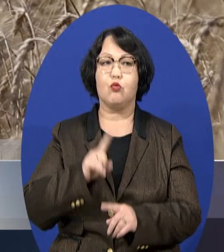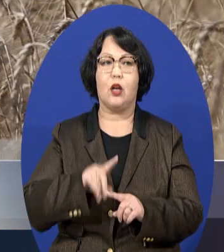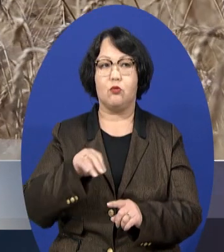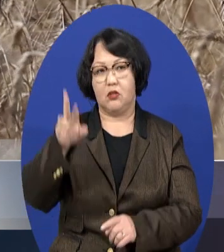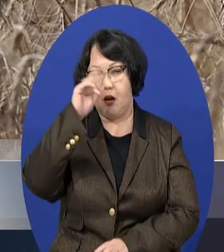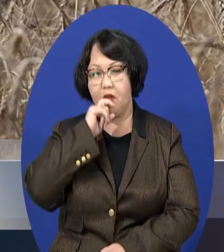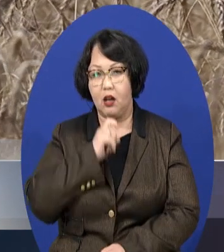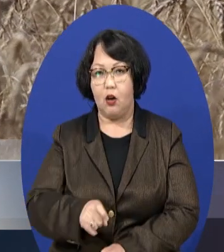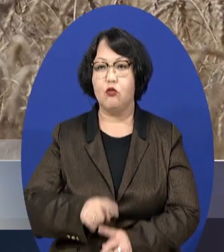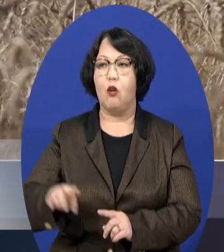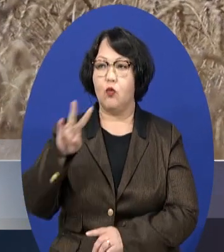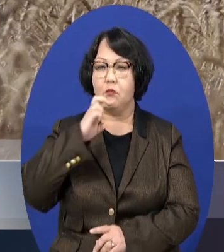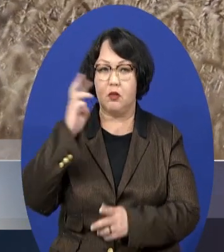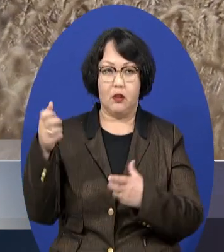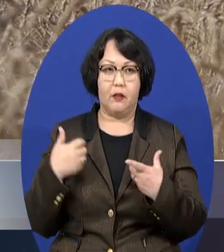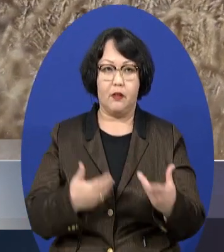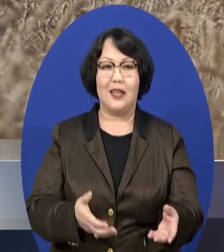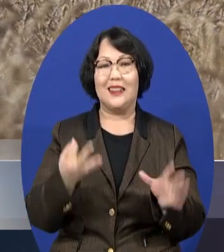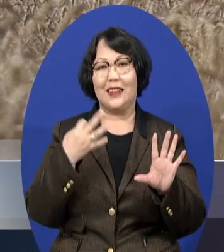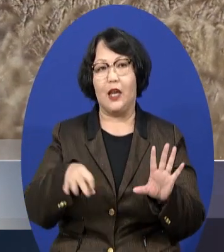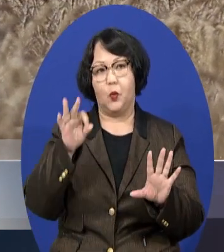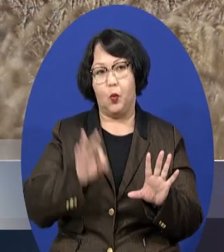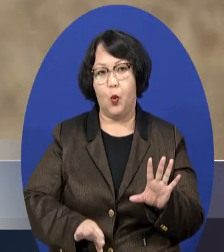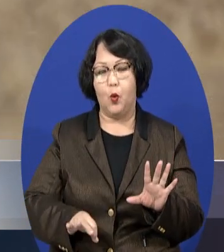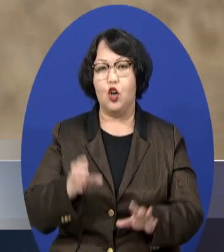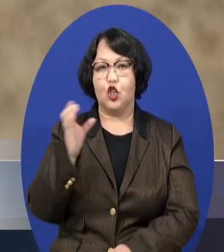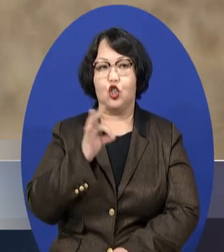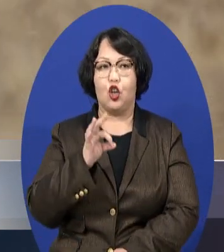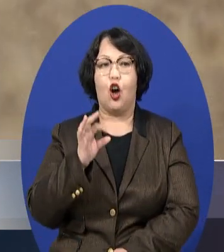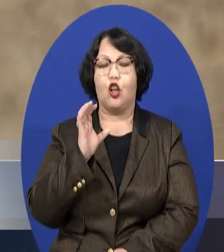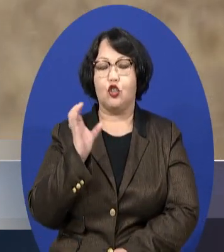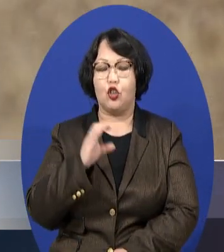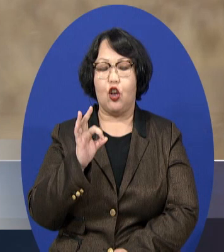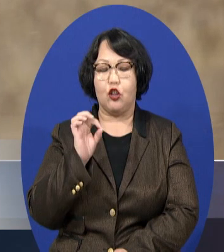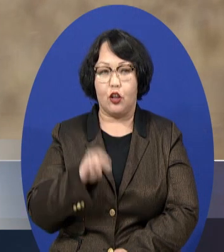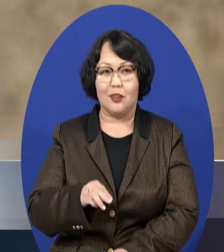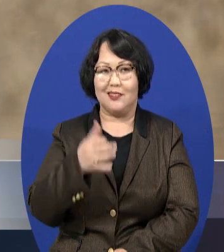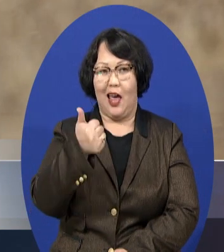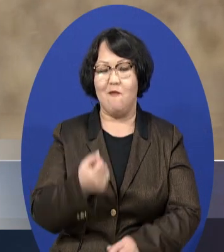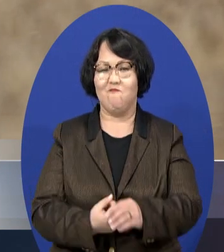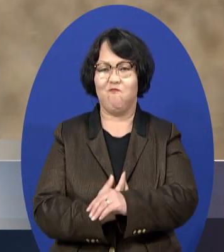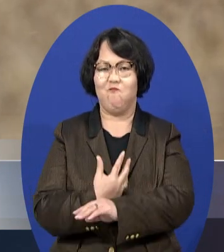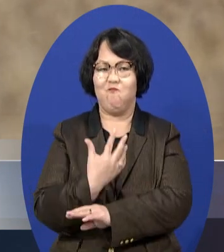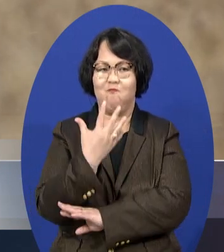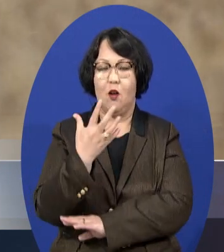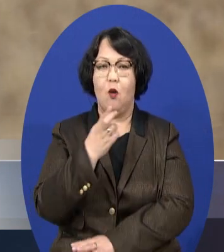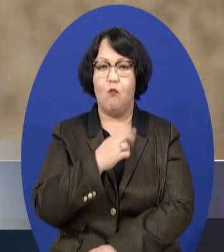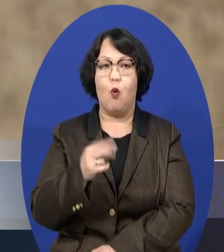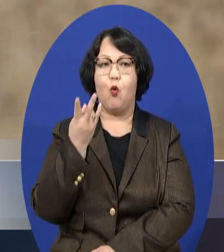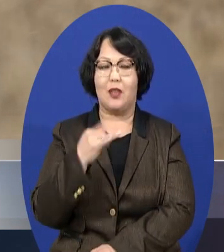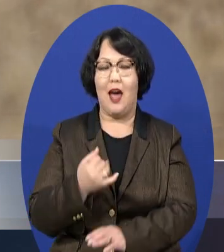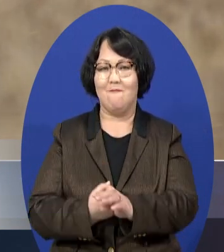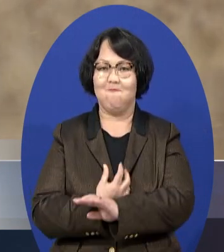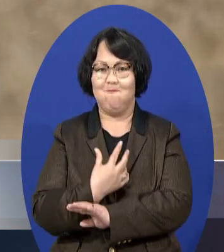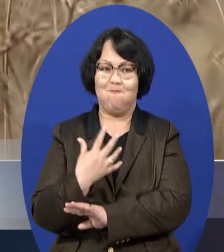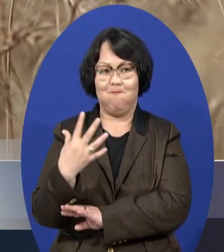Орон нутгаас өгч байгаа мэдээллээр нийт тариалсан талбай 80 орчим хувь нь соёолтороо чанарын онцсан үнэлгээтэй гарч байгаа. Буудайн соёололт онцсан үнэлгээтэй гарсан